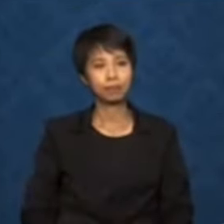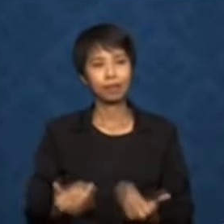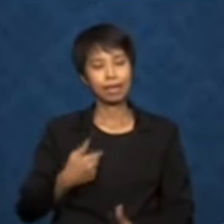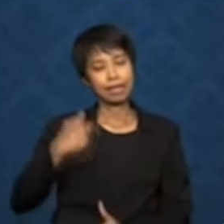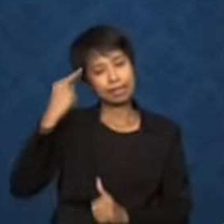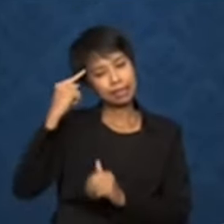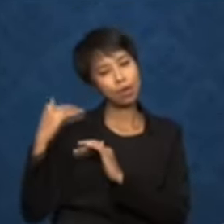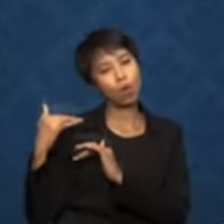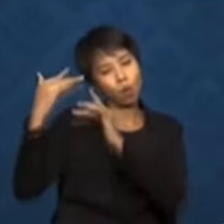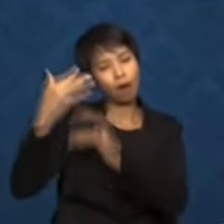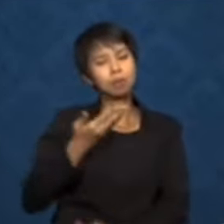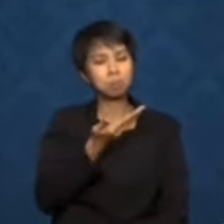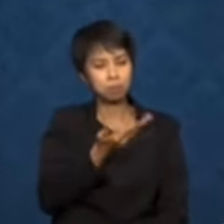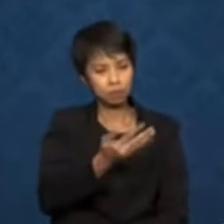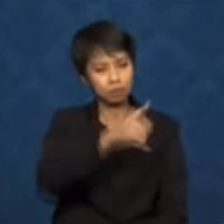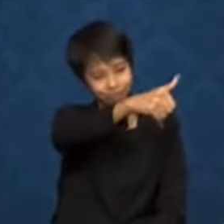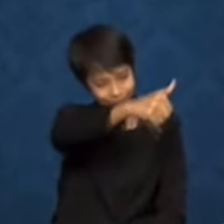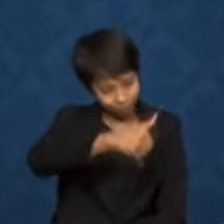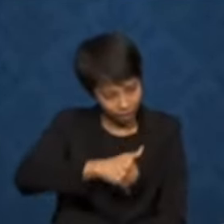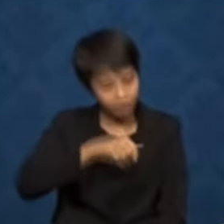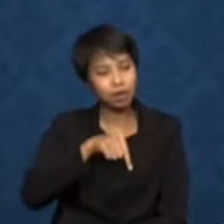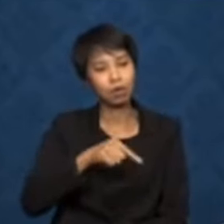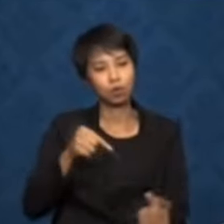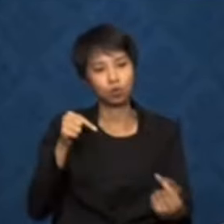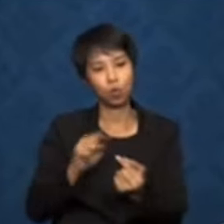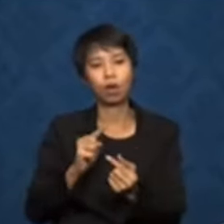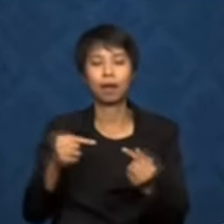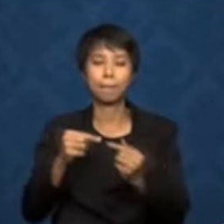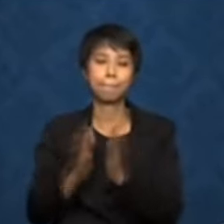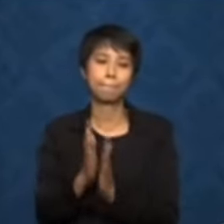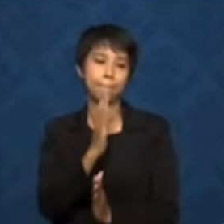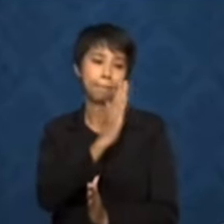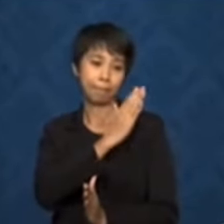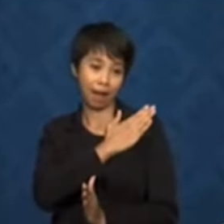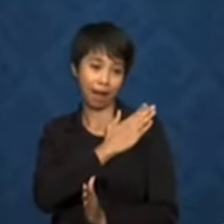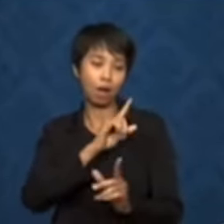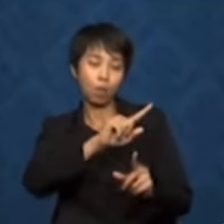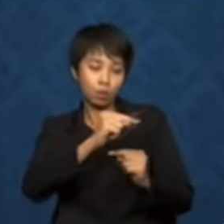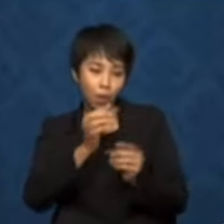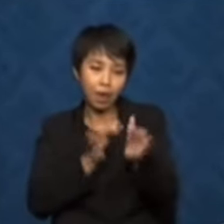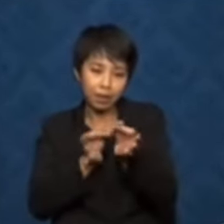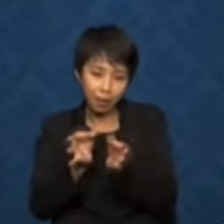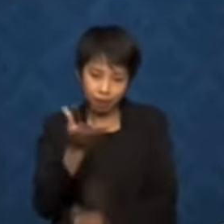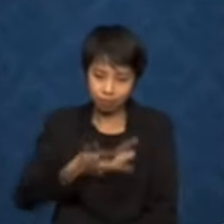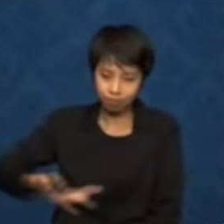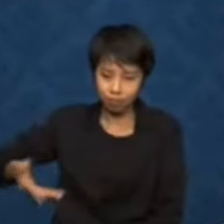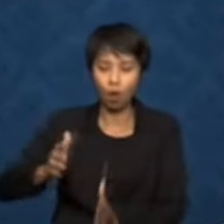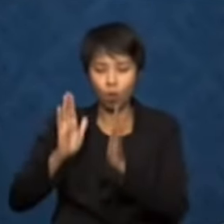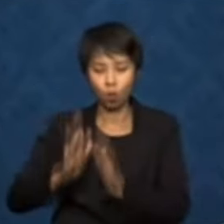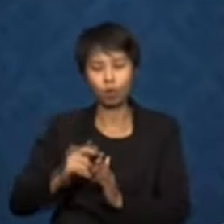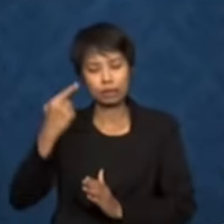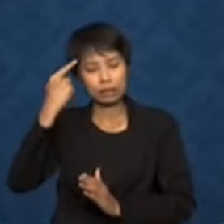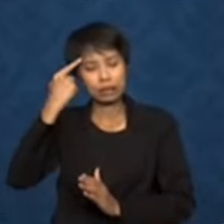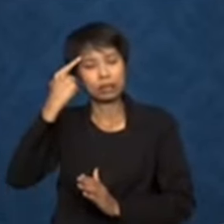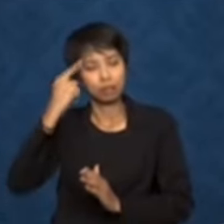ฐมนตรีประจำสำนักนายกจะมาตอบกระทู้เกี่ยวกับพระสงฆ์ให้พุทธศาสนิกชนได้อนุโมทนาบุญร่วมกันค่ะเพราะดิ